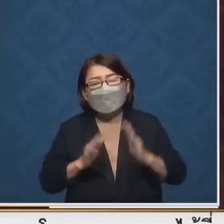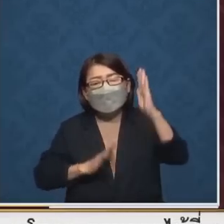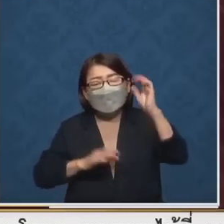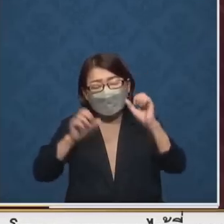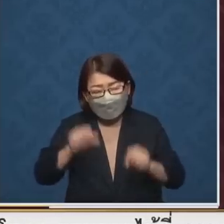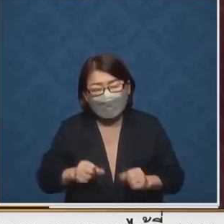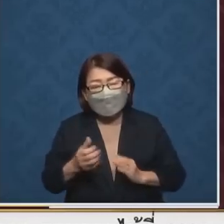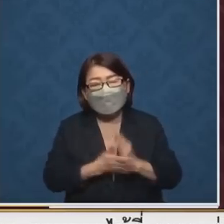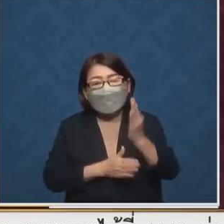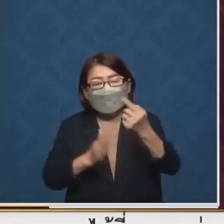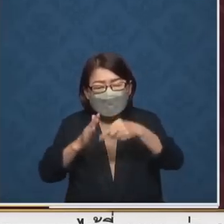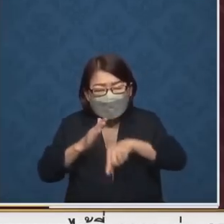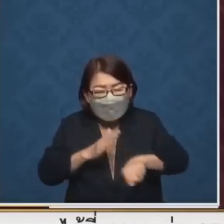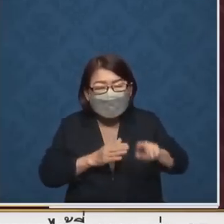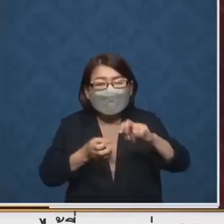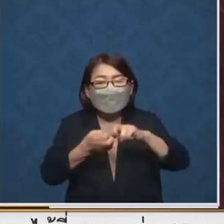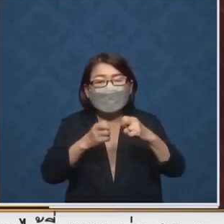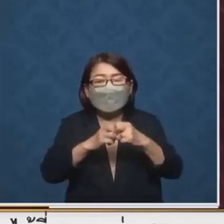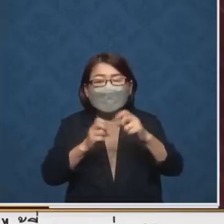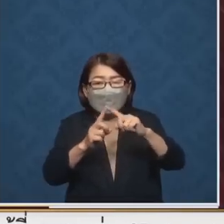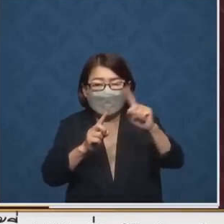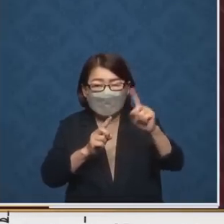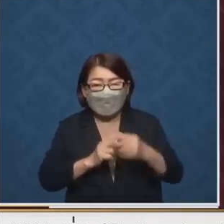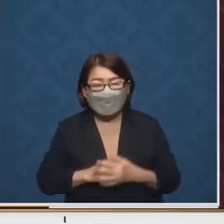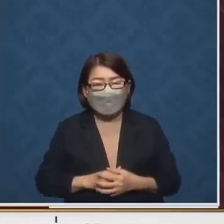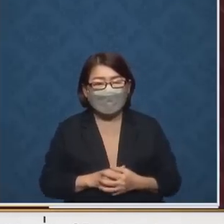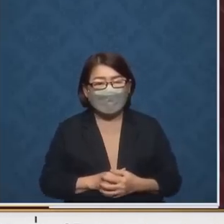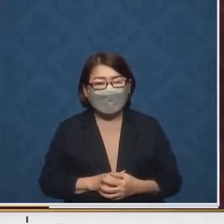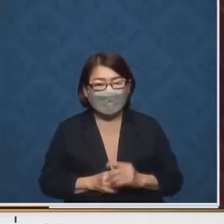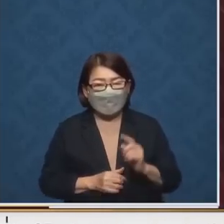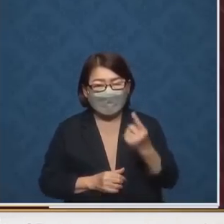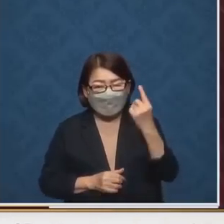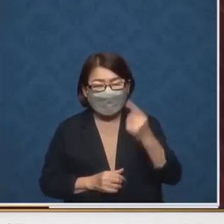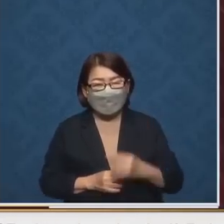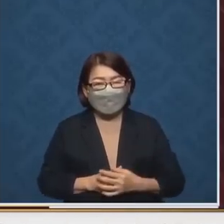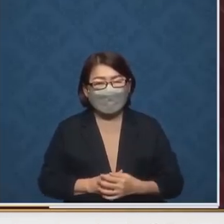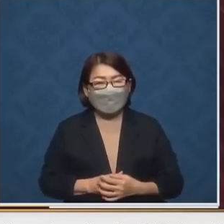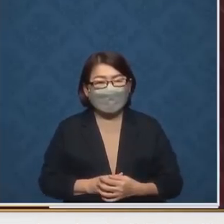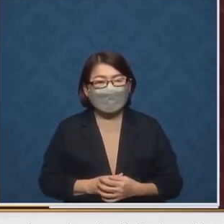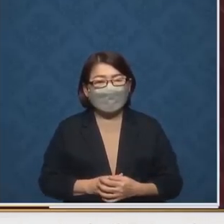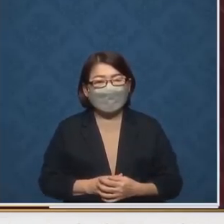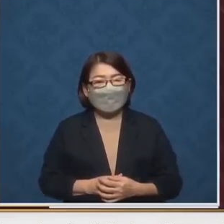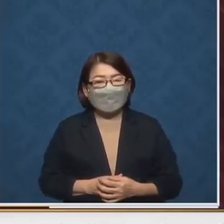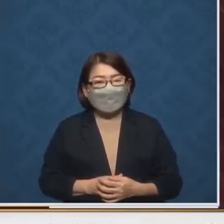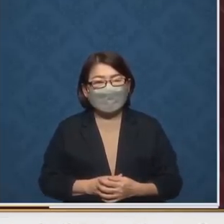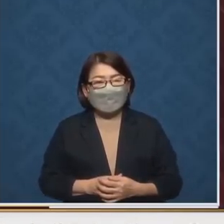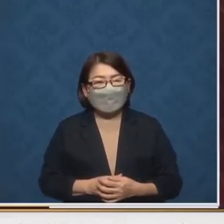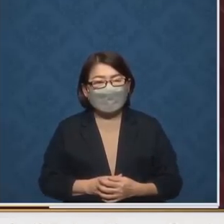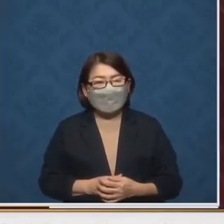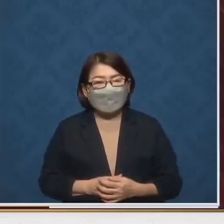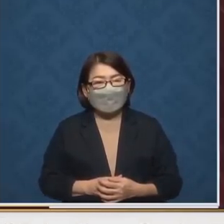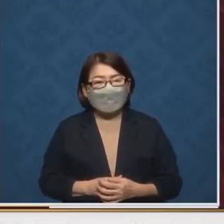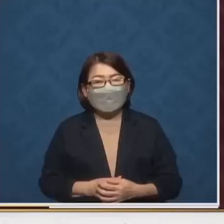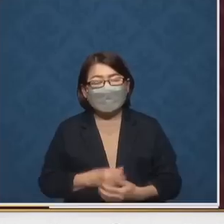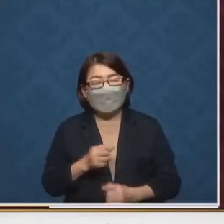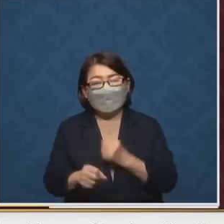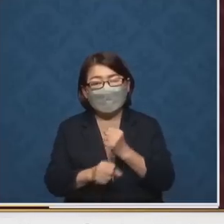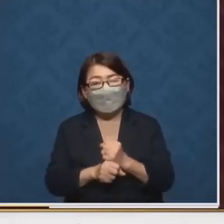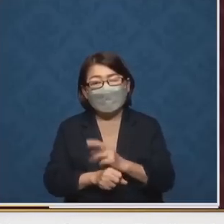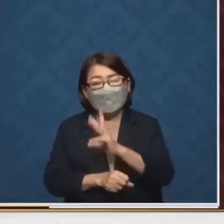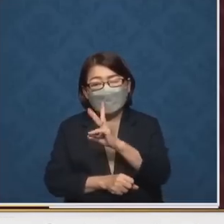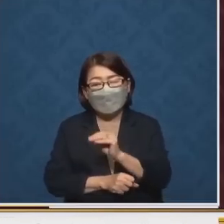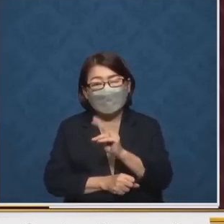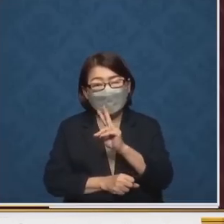่ท่านไปดู ปัญหามัอยู่ตรไหนแผนต่ไปครับในปี 6-2